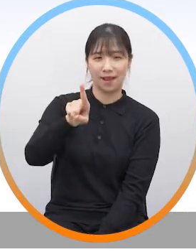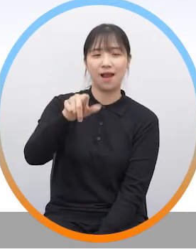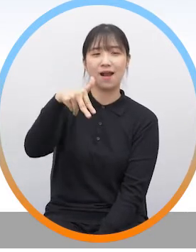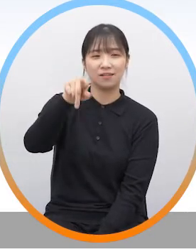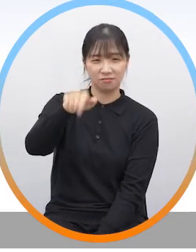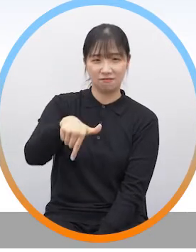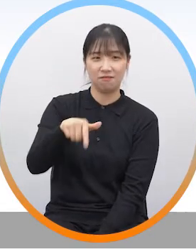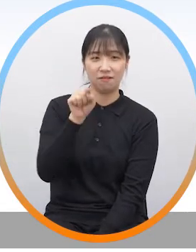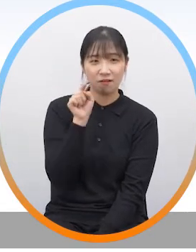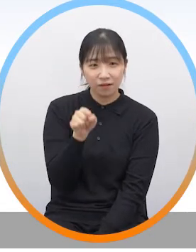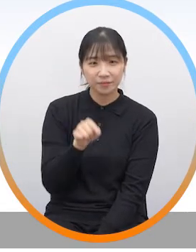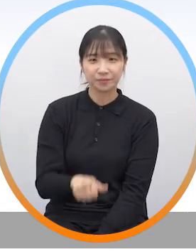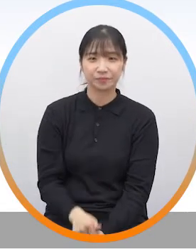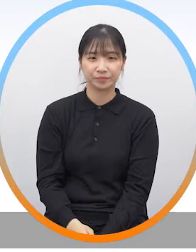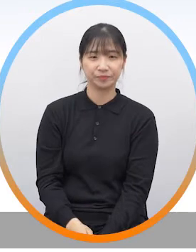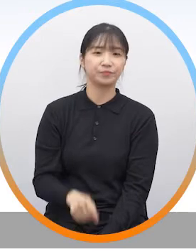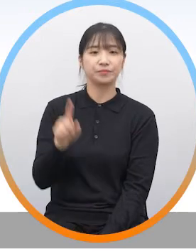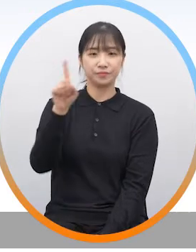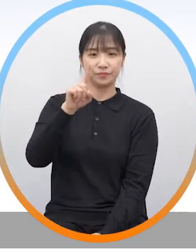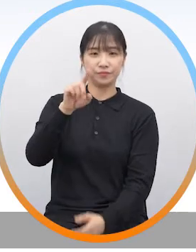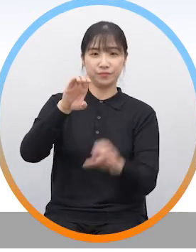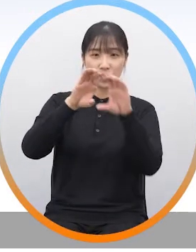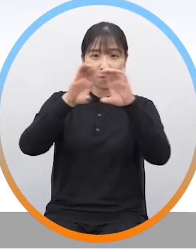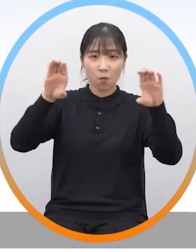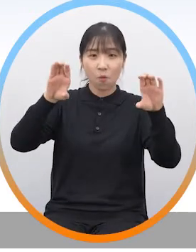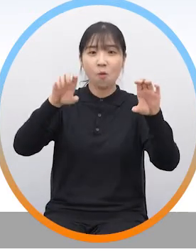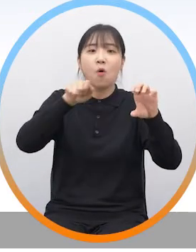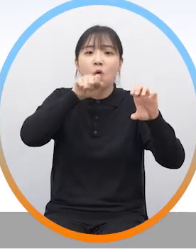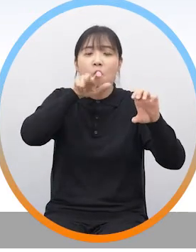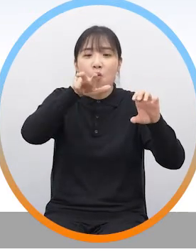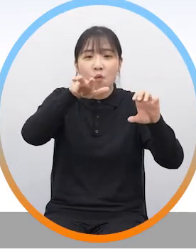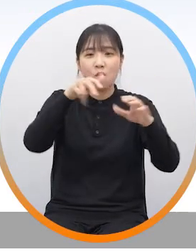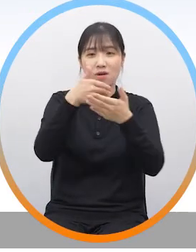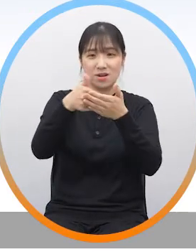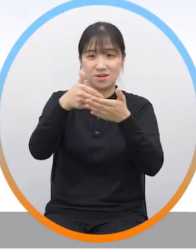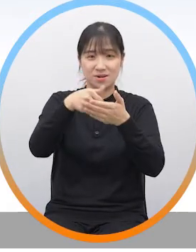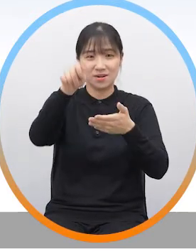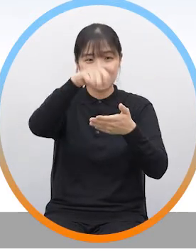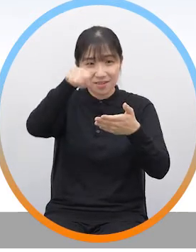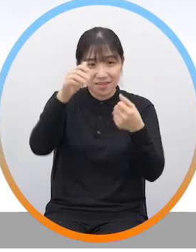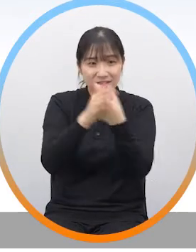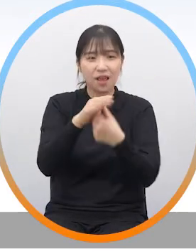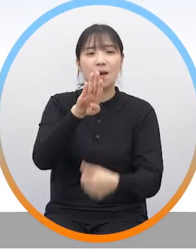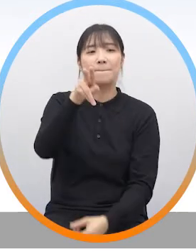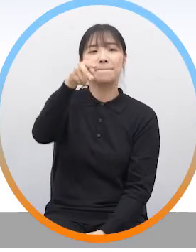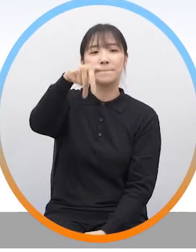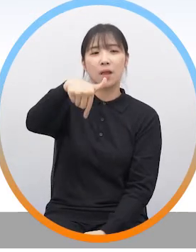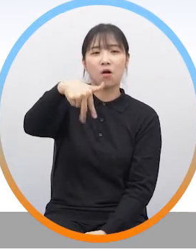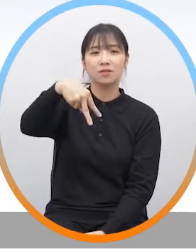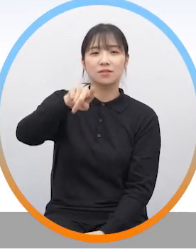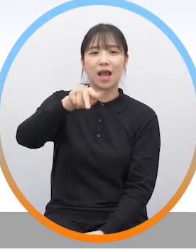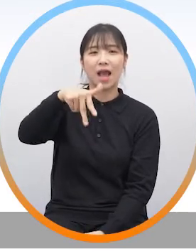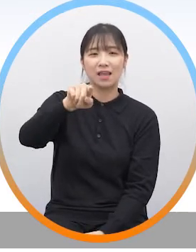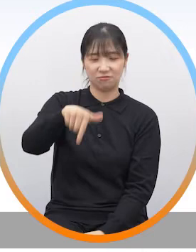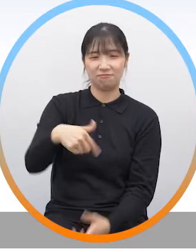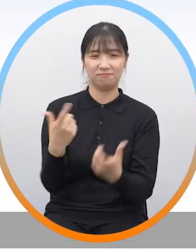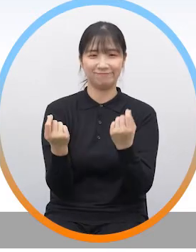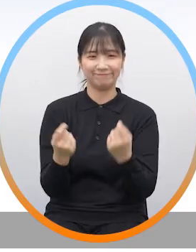하는데 이것은 어떤 보에다가 용의 그림을 그렸기 때문에 벽사적이라고 할 수가